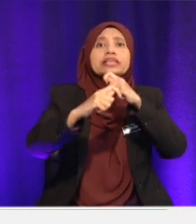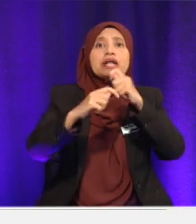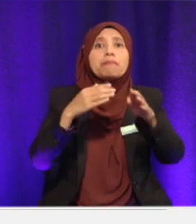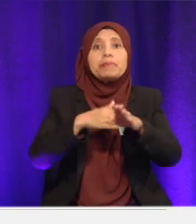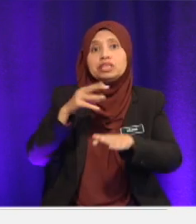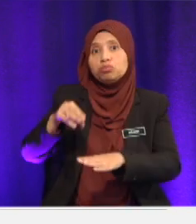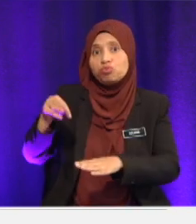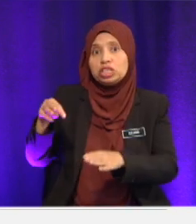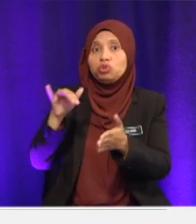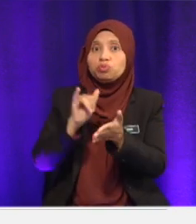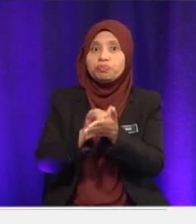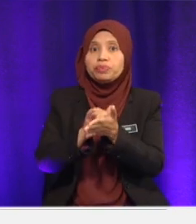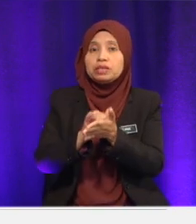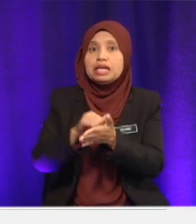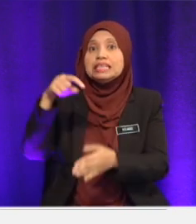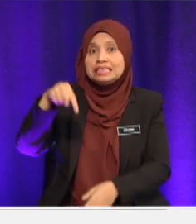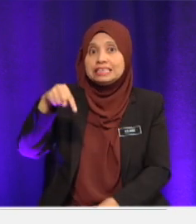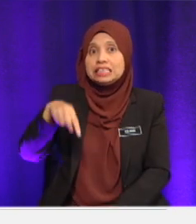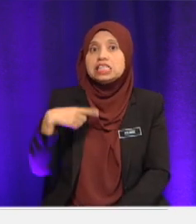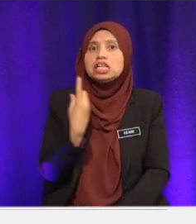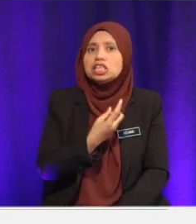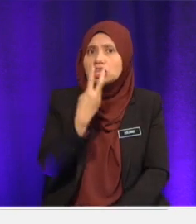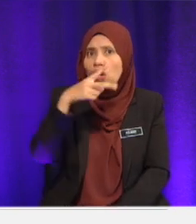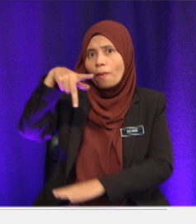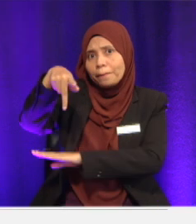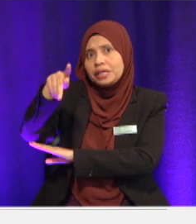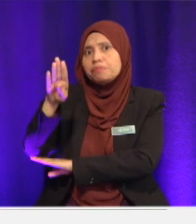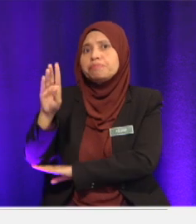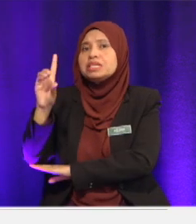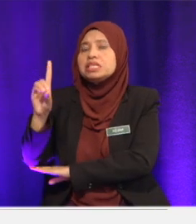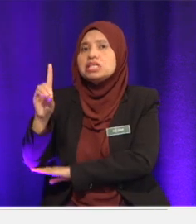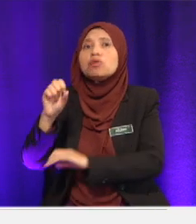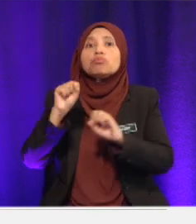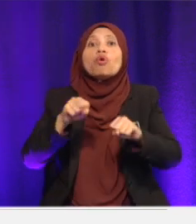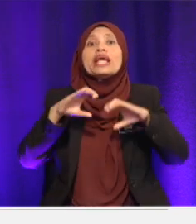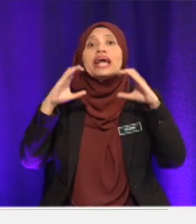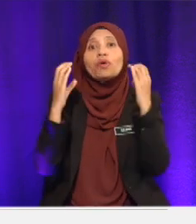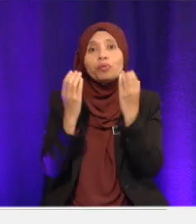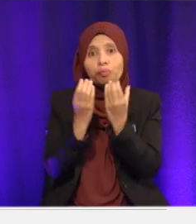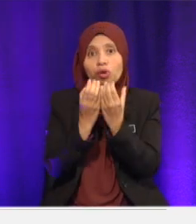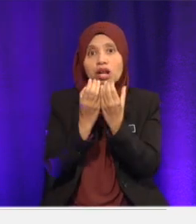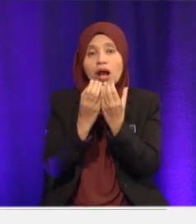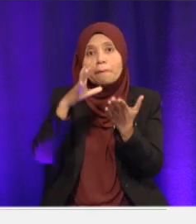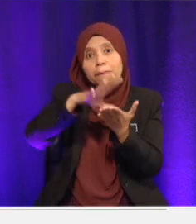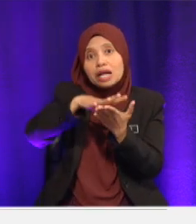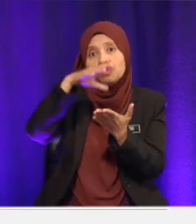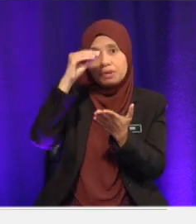jadi di sini kita dapati bahwa mengumpulkan maklumat